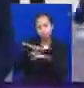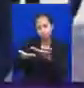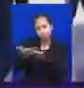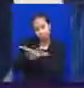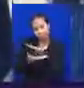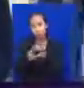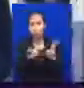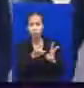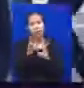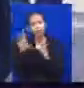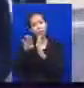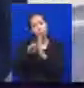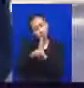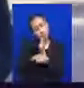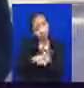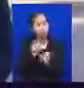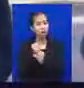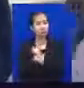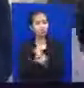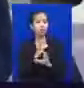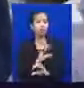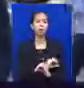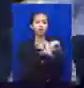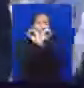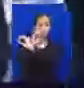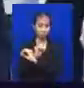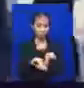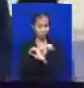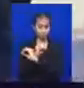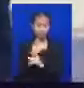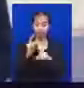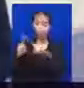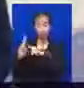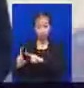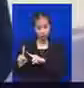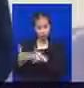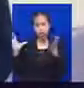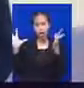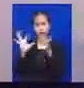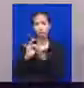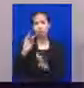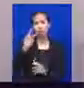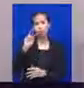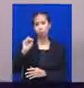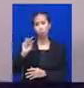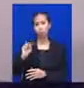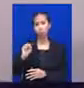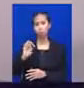มในการดูแลเรื่องความมั่นคงทางนิวเคลียร์และเรื่องราวที่เกี่ยวข้องกับนิวเคลียร์นะครับ